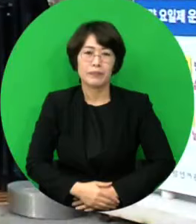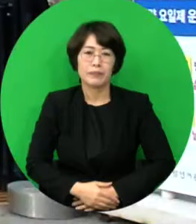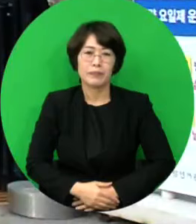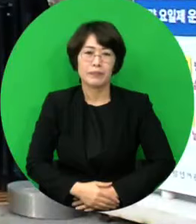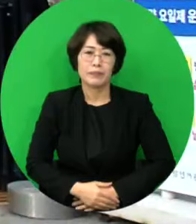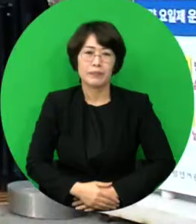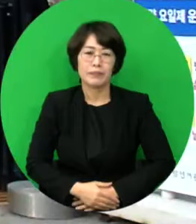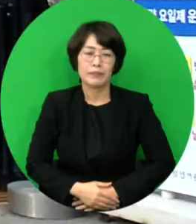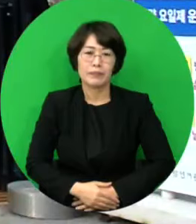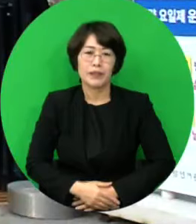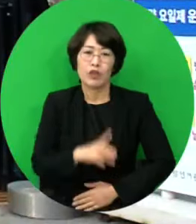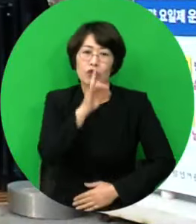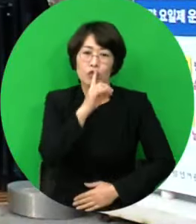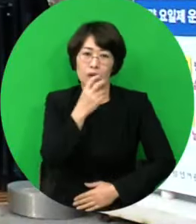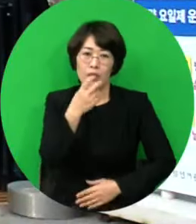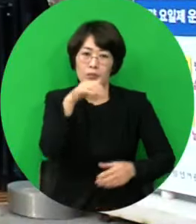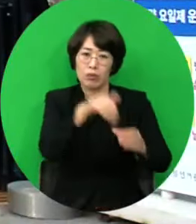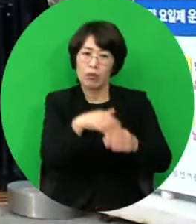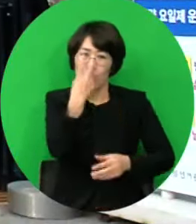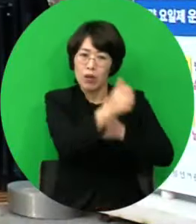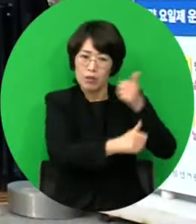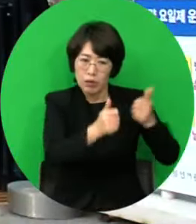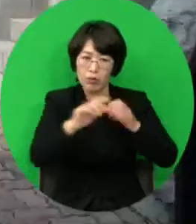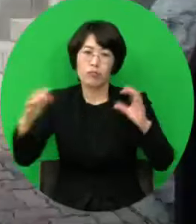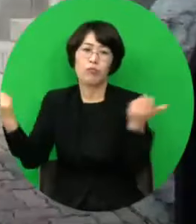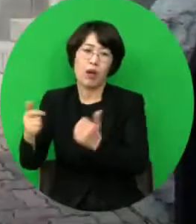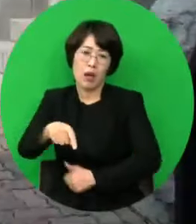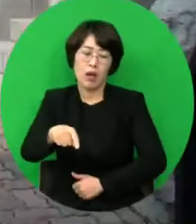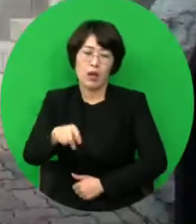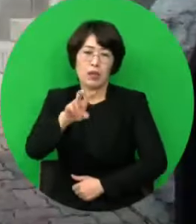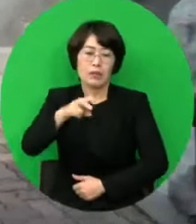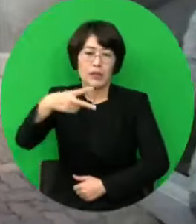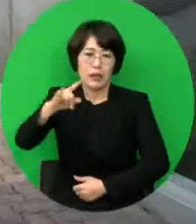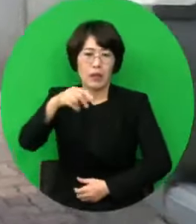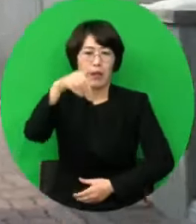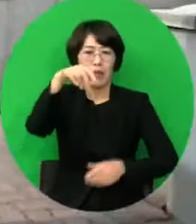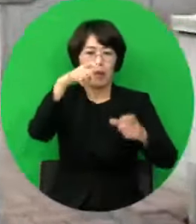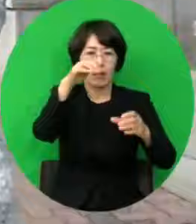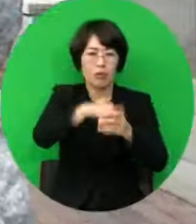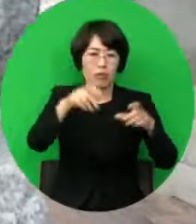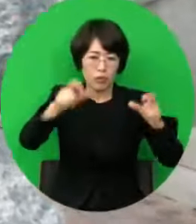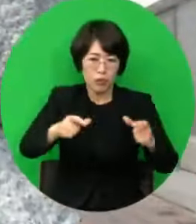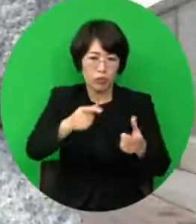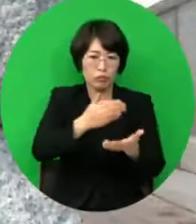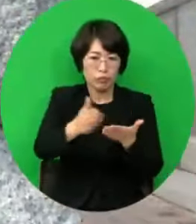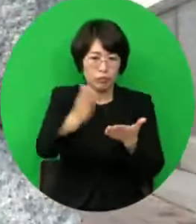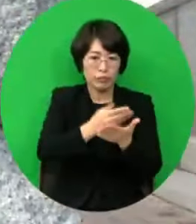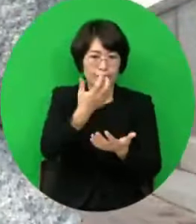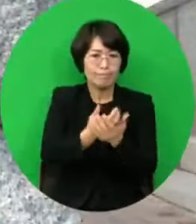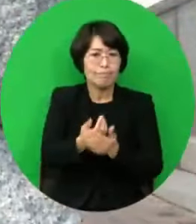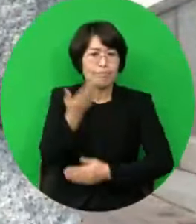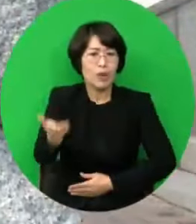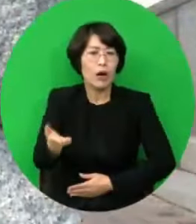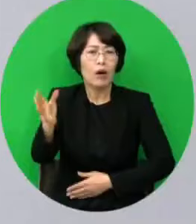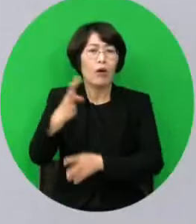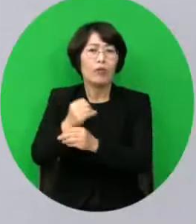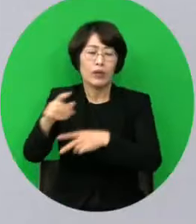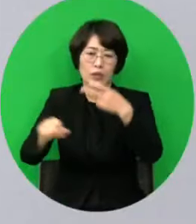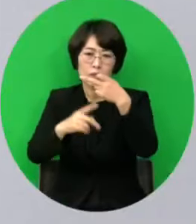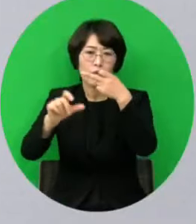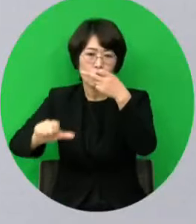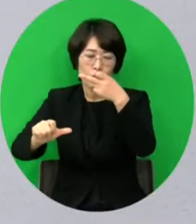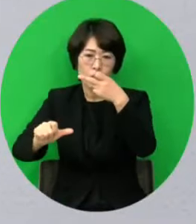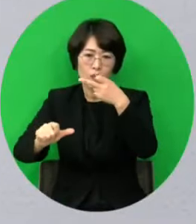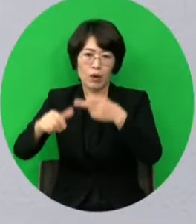기자입니다 중앙선관위가 국회의 제 22대 총선 선거구 정안을 제출한 것은 지난해 12월 5일